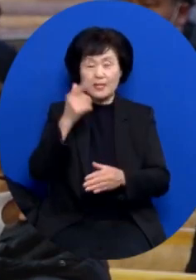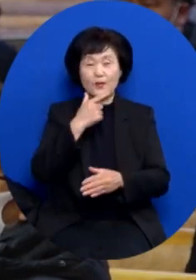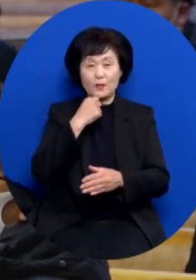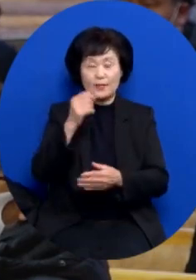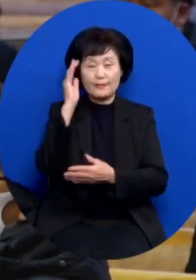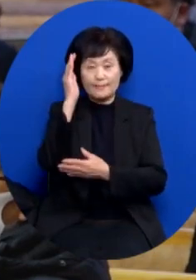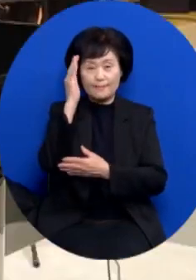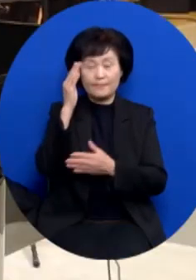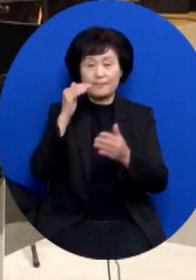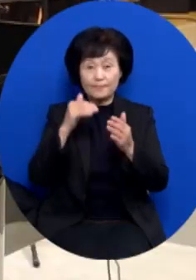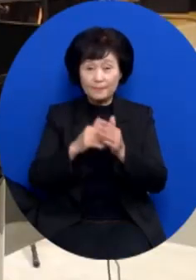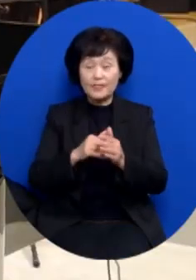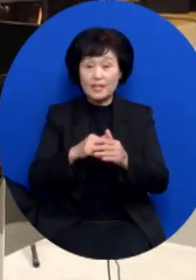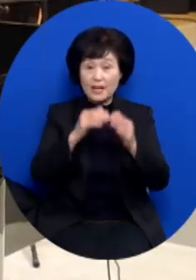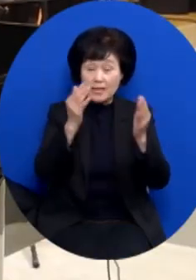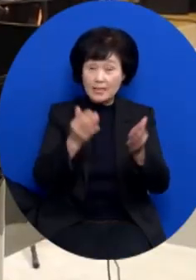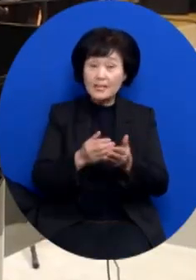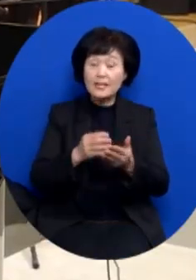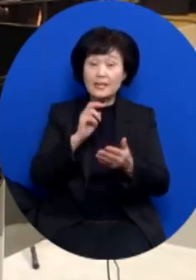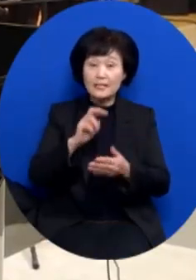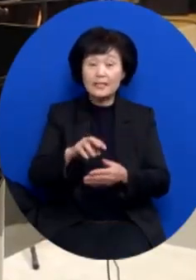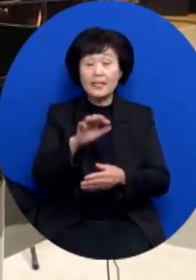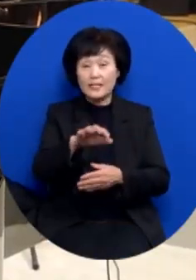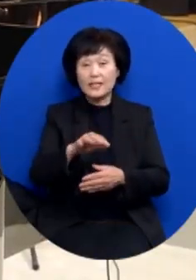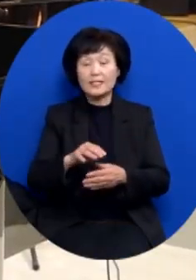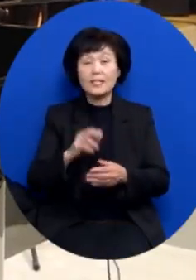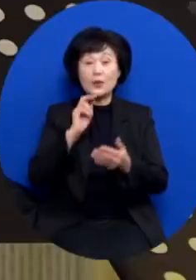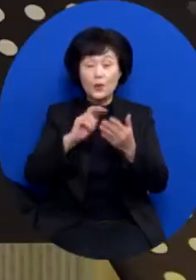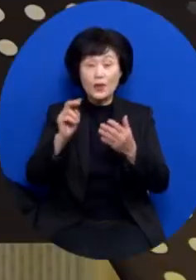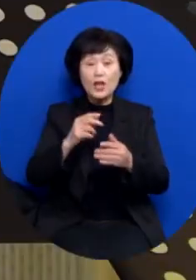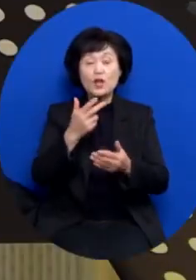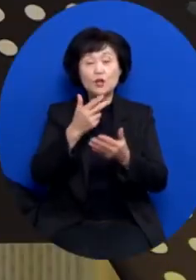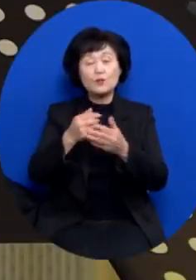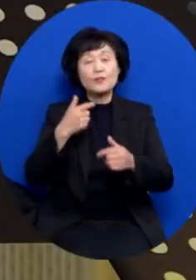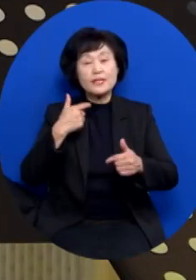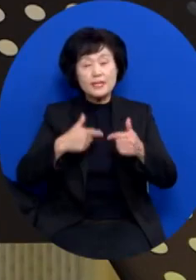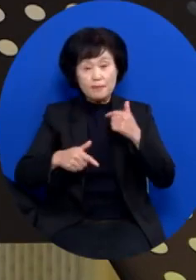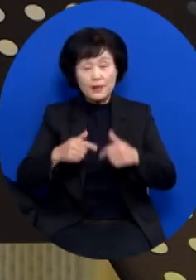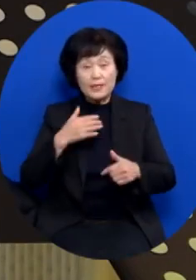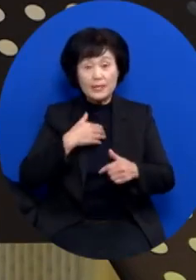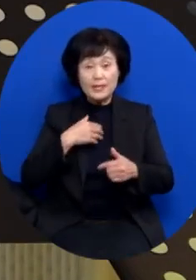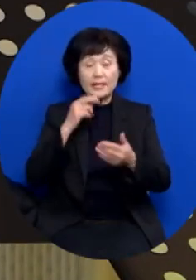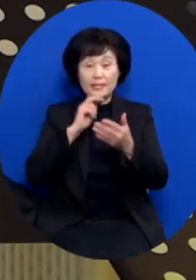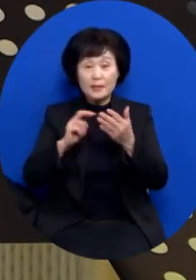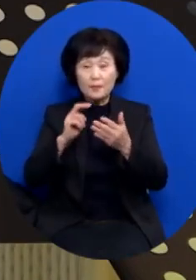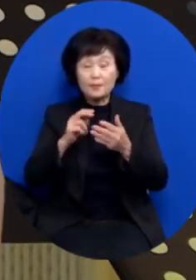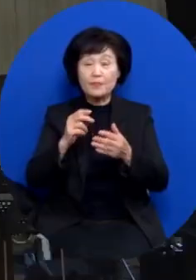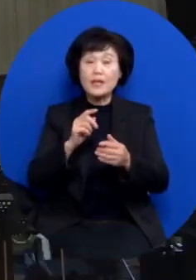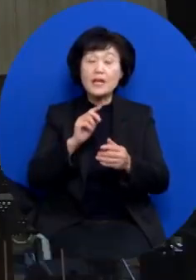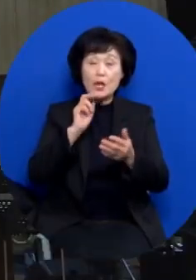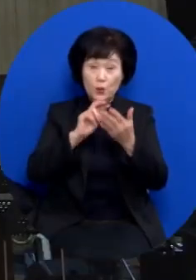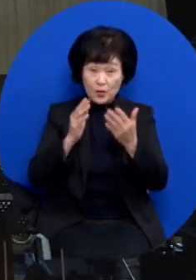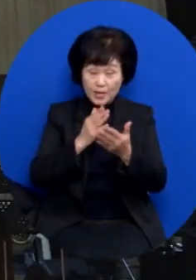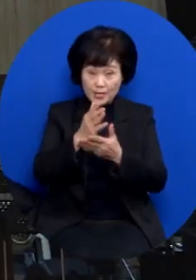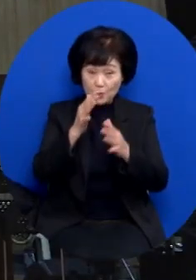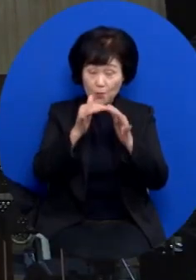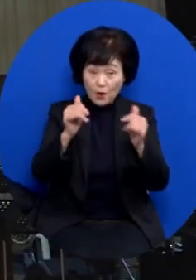순천 장로 찬양단은 찬양곡 주님 기뻐하시리, 나의 찬미 등을 연주했으며 소프라노